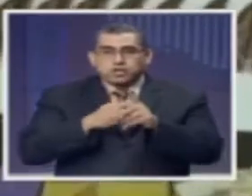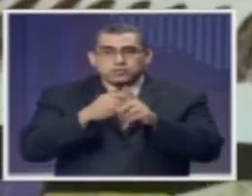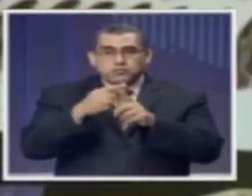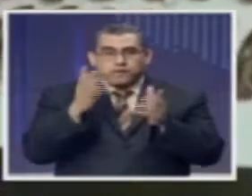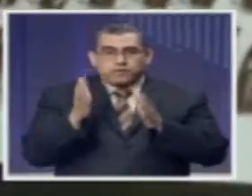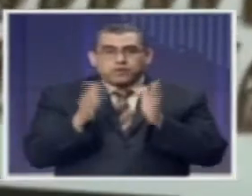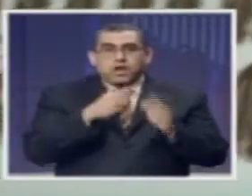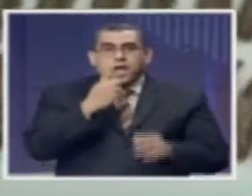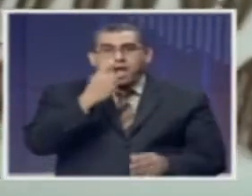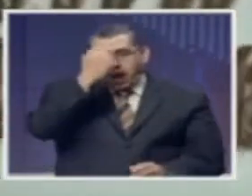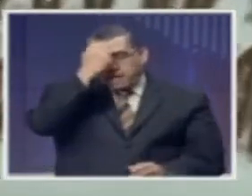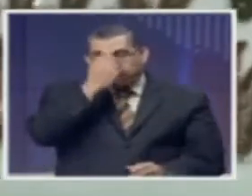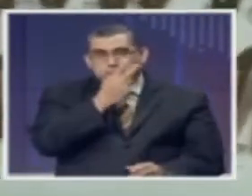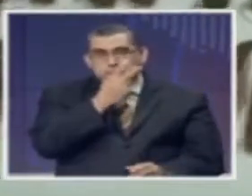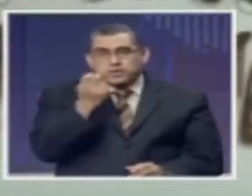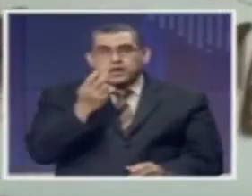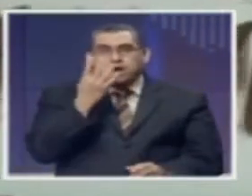ل